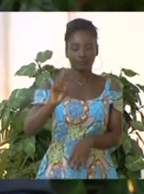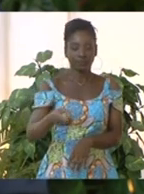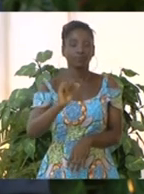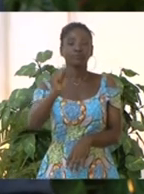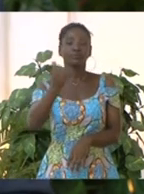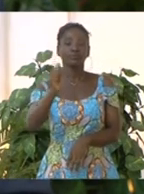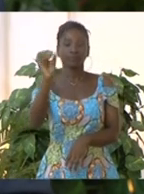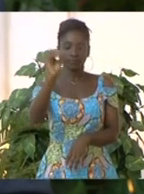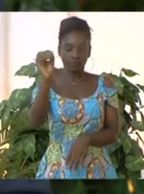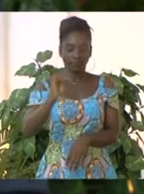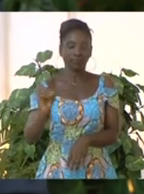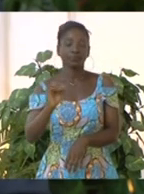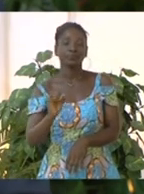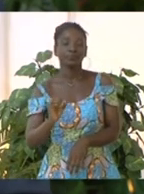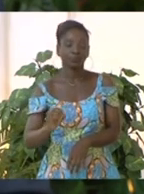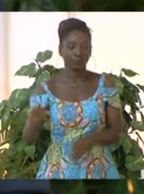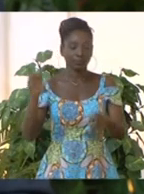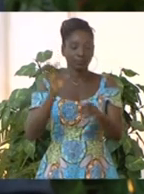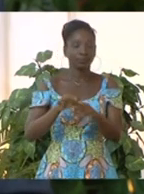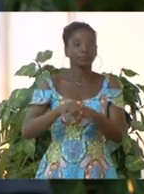2,10%. Bulletin blanc,